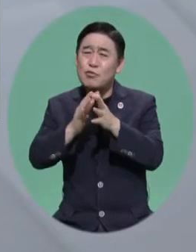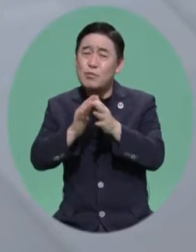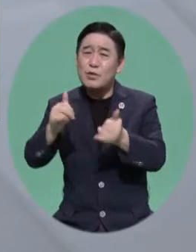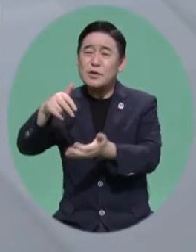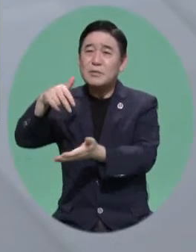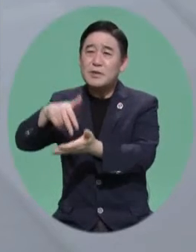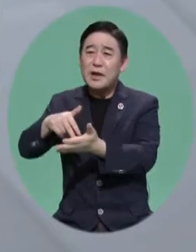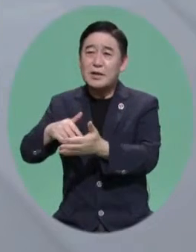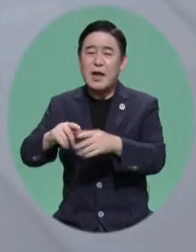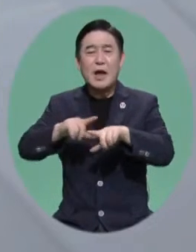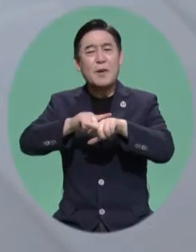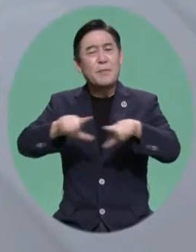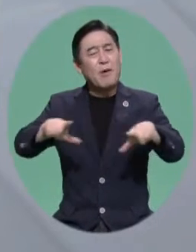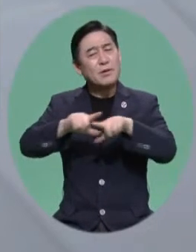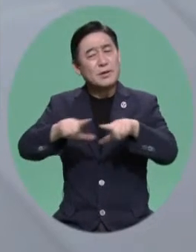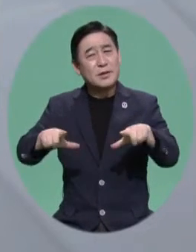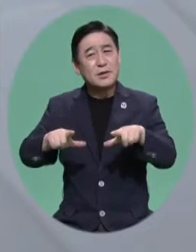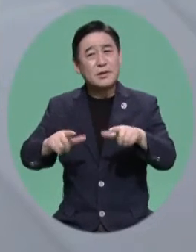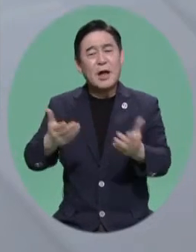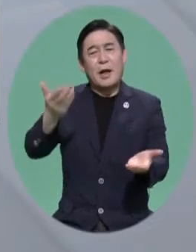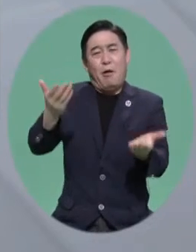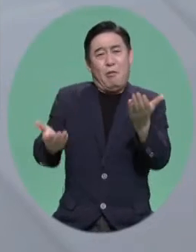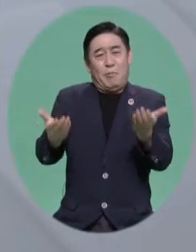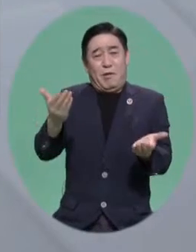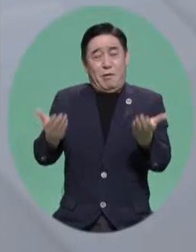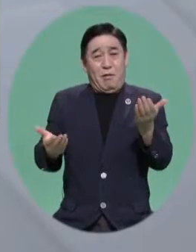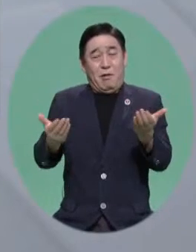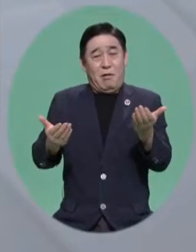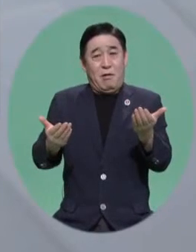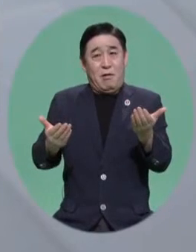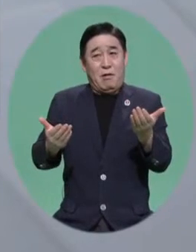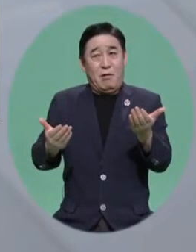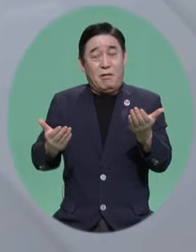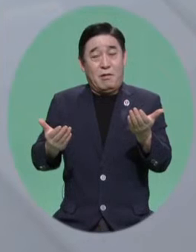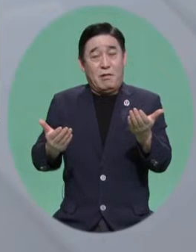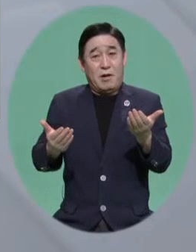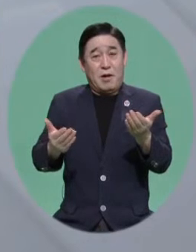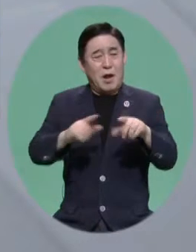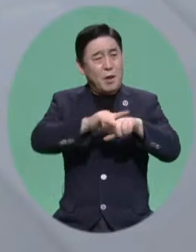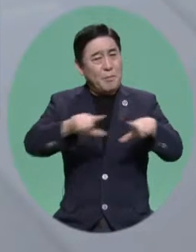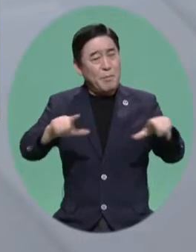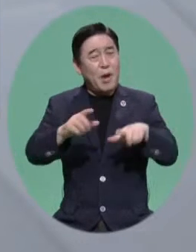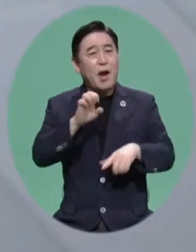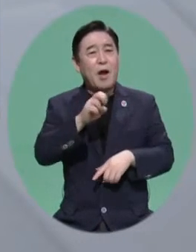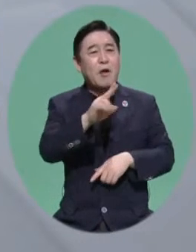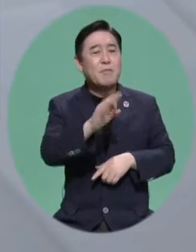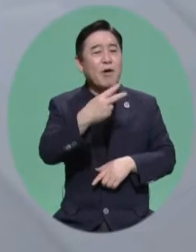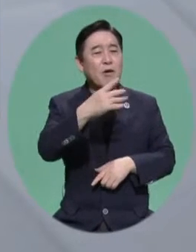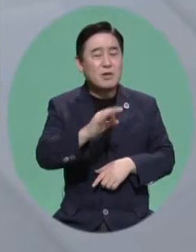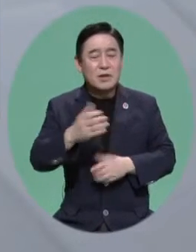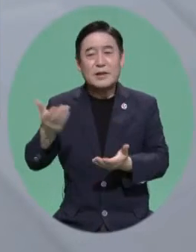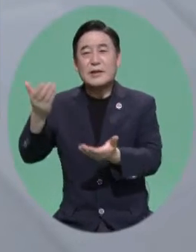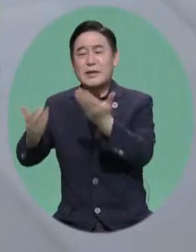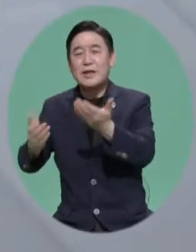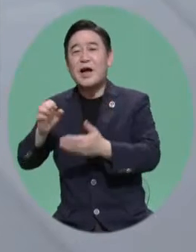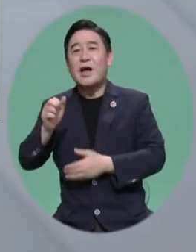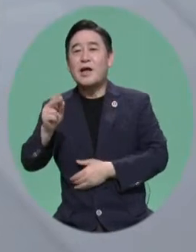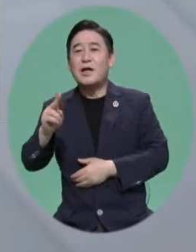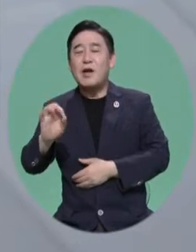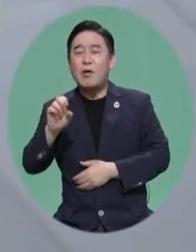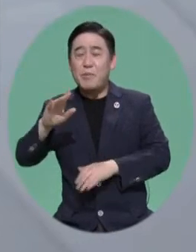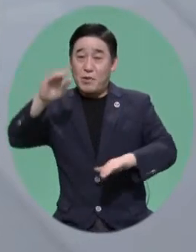평등 그리고 또 형평 그 차이에 대해서 옥시 생각을 하신 점이